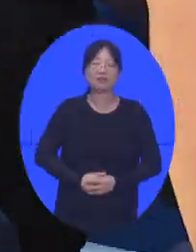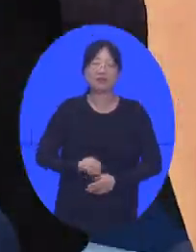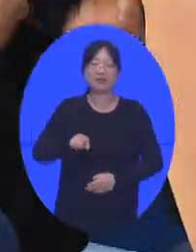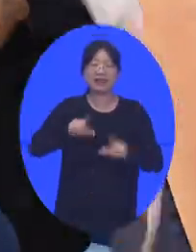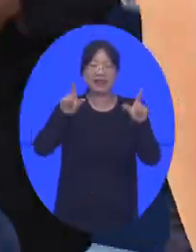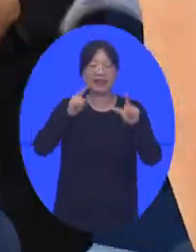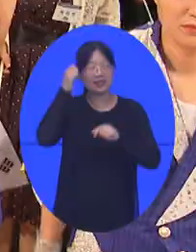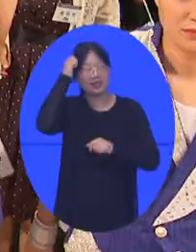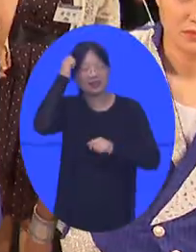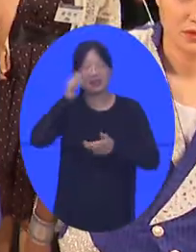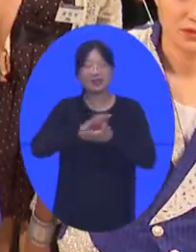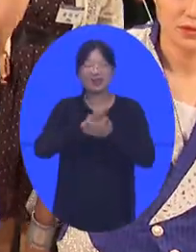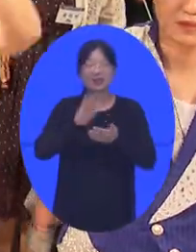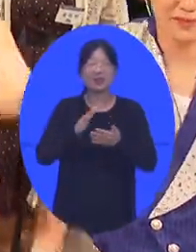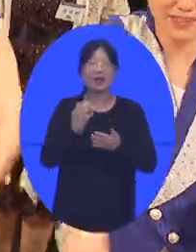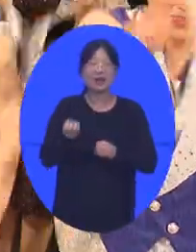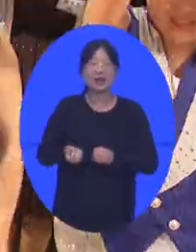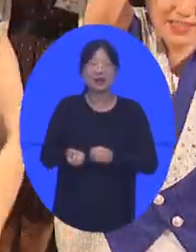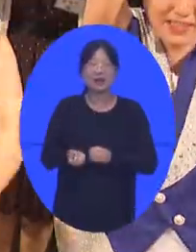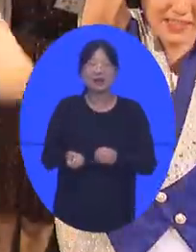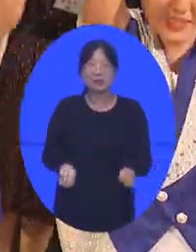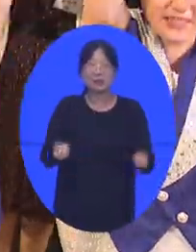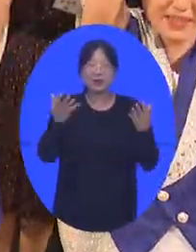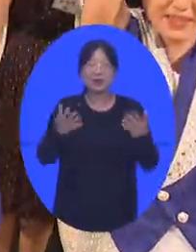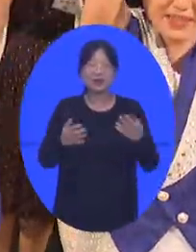그날을 기억하는 뜨거운 만세 삼창을 끝으로